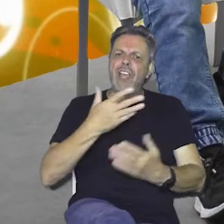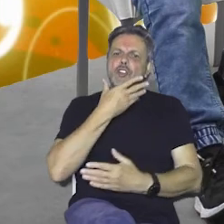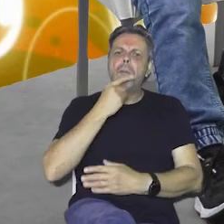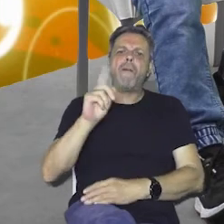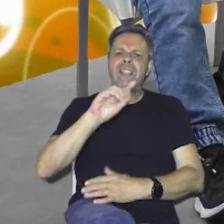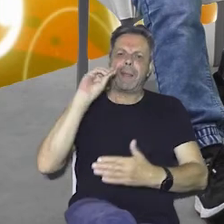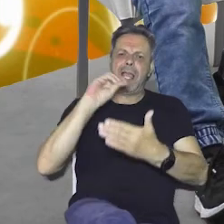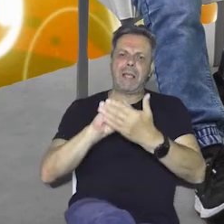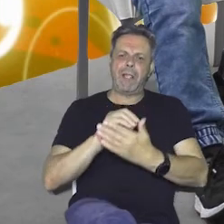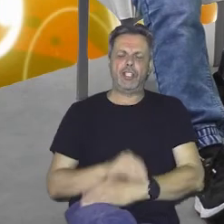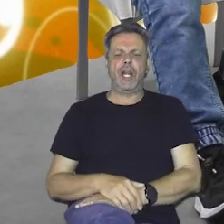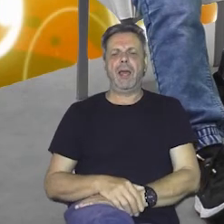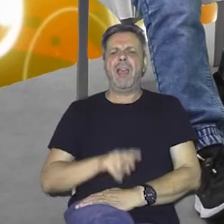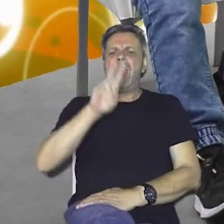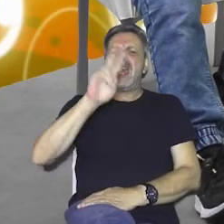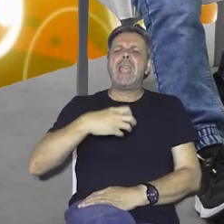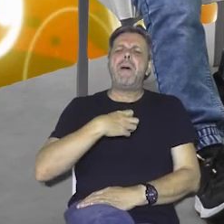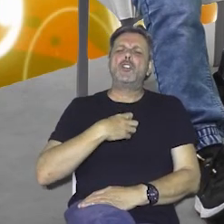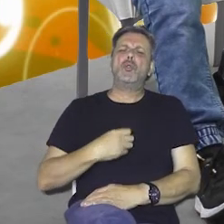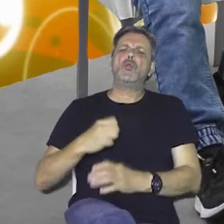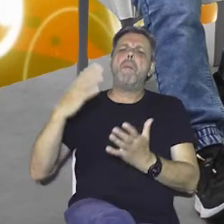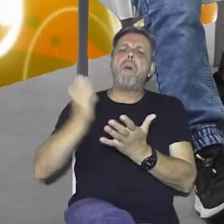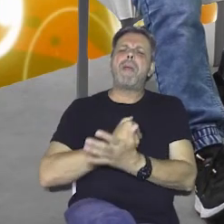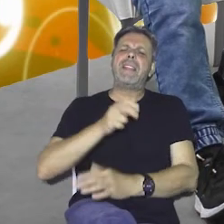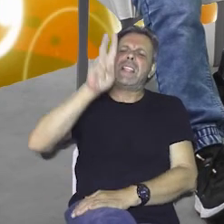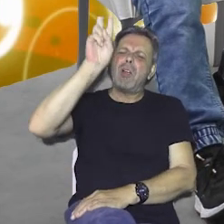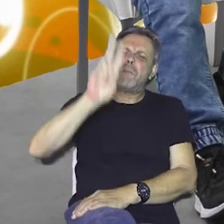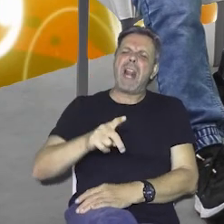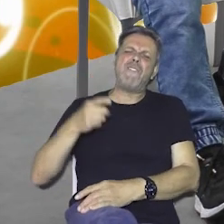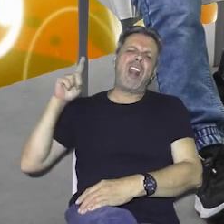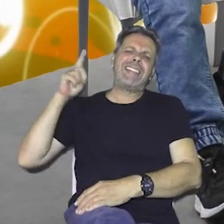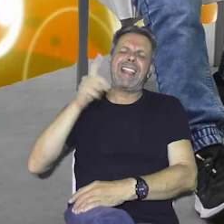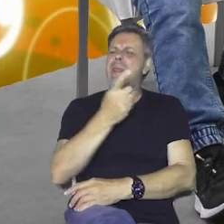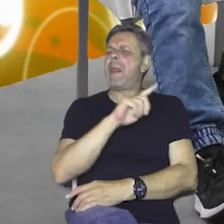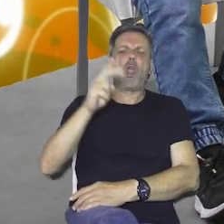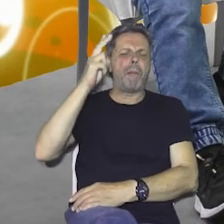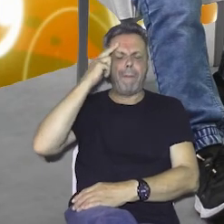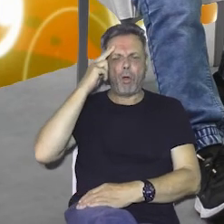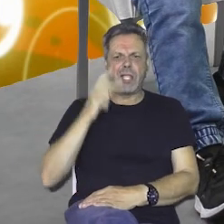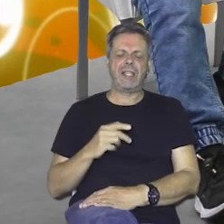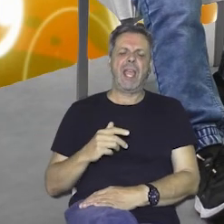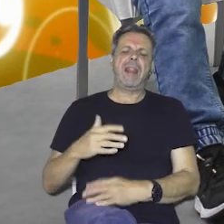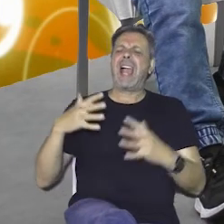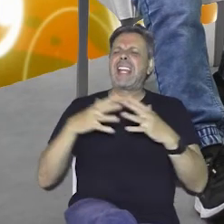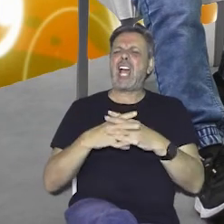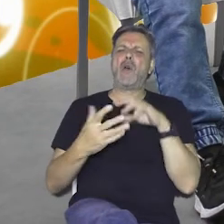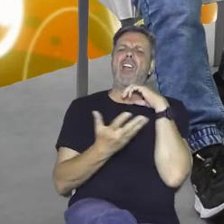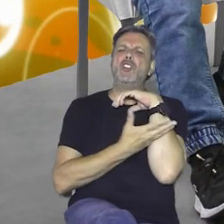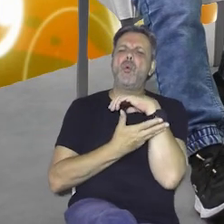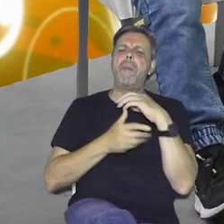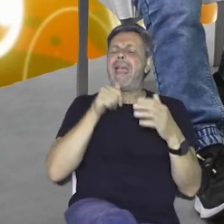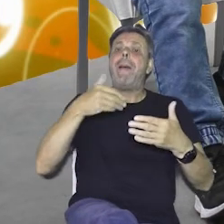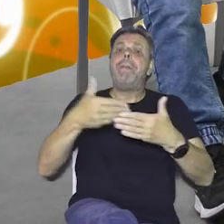nije zabilježila. Imaš dušu pobjednice, imaš pravo na daljine nikome poznate, na gradove, na šume i